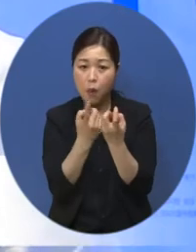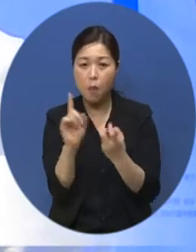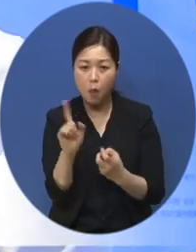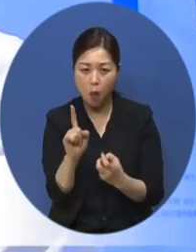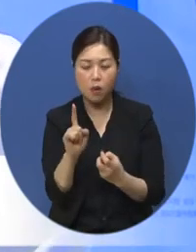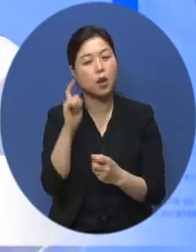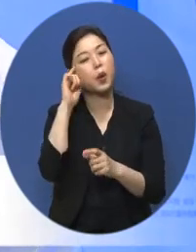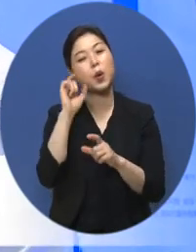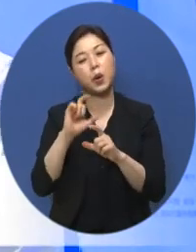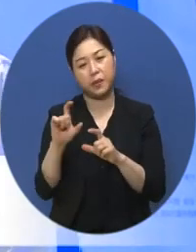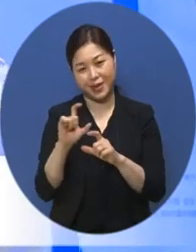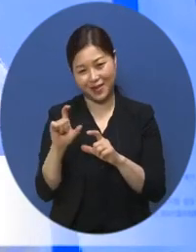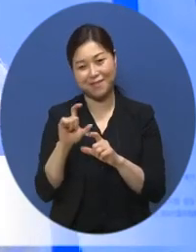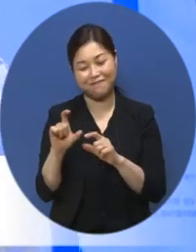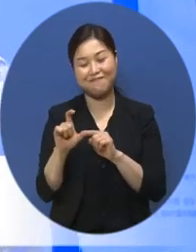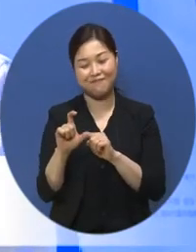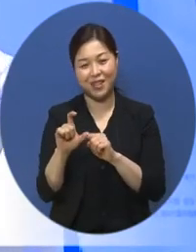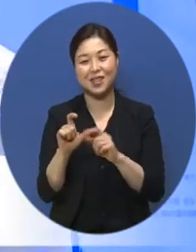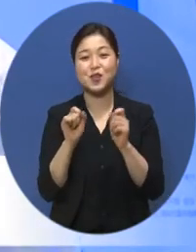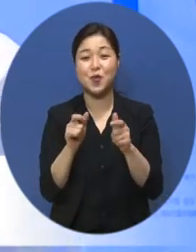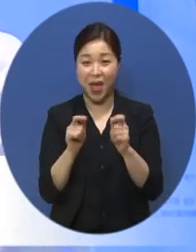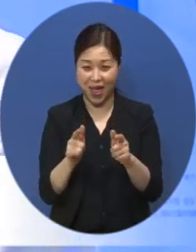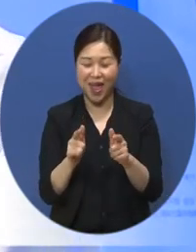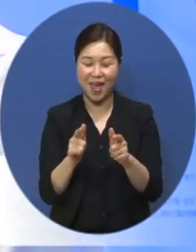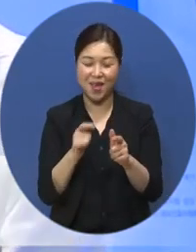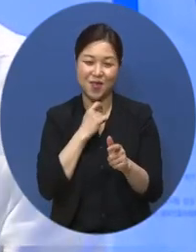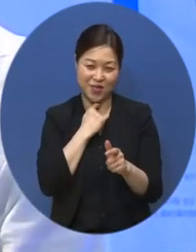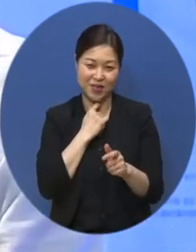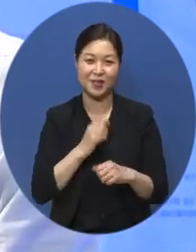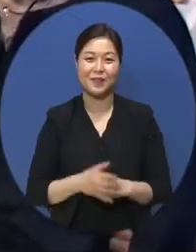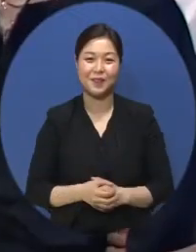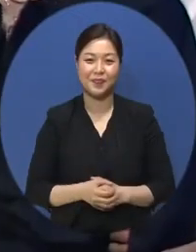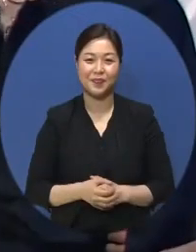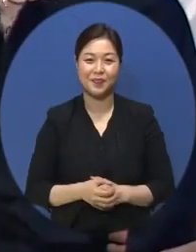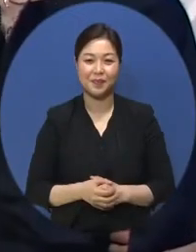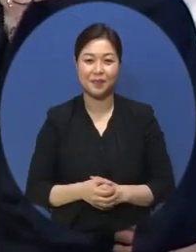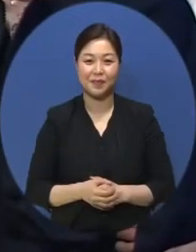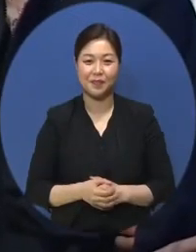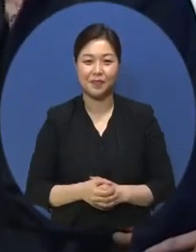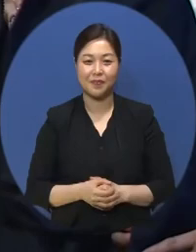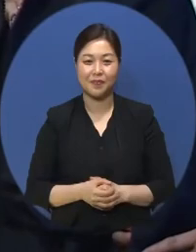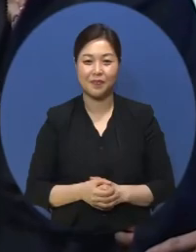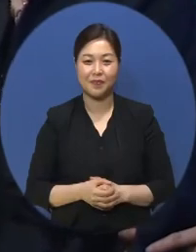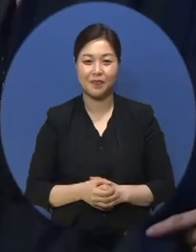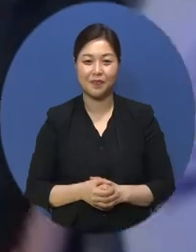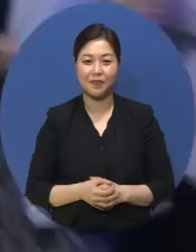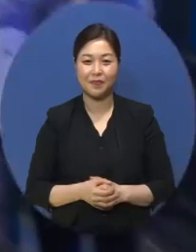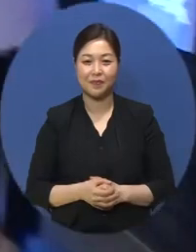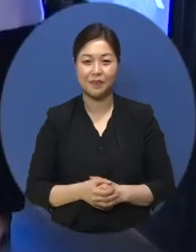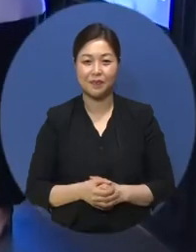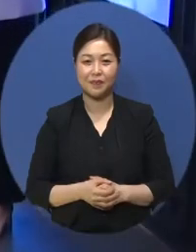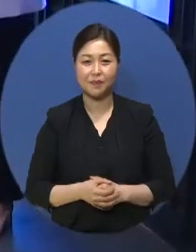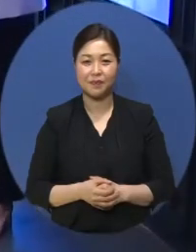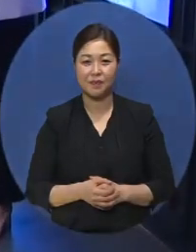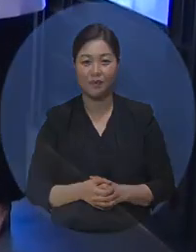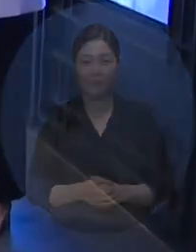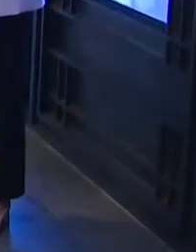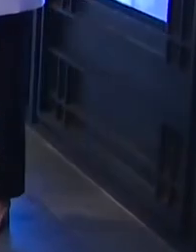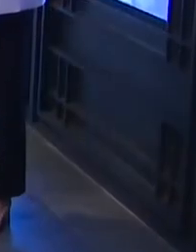이런 것들을 같이 고민해 보실 수 있는 그런 마중물이 되었으면 합니다. 복지TV 뉴스 정두리입니다.